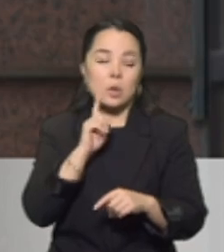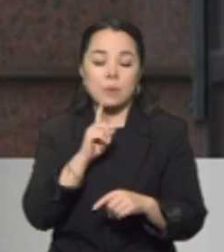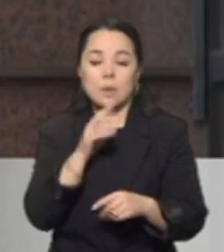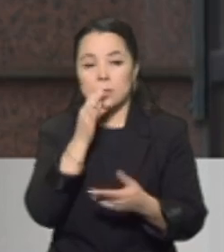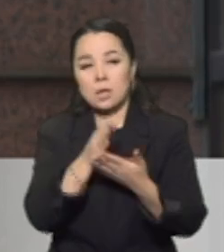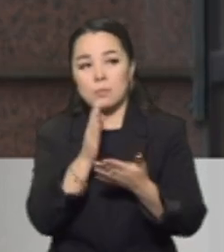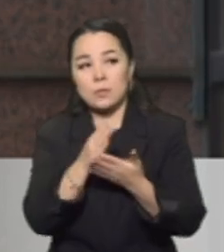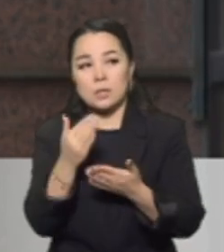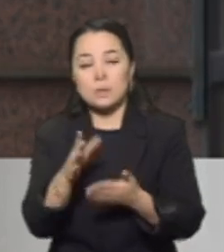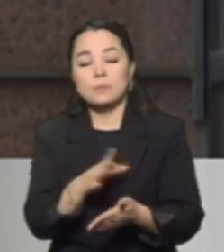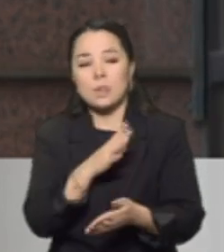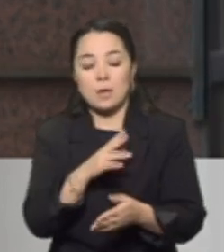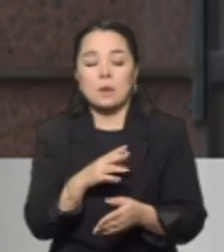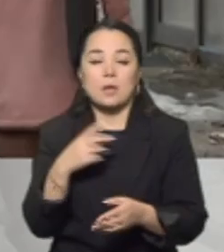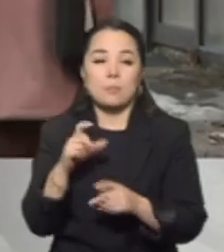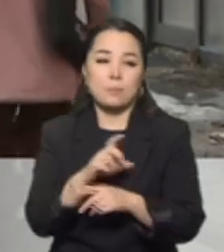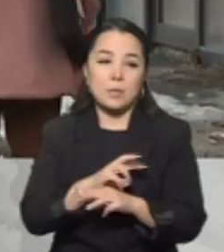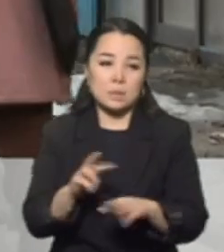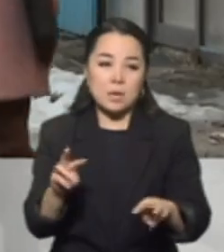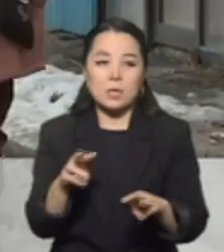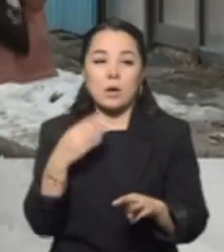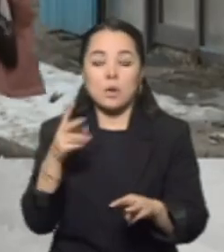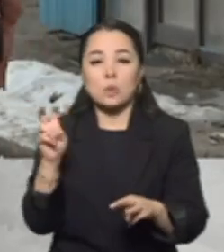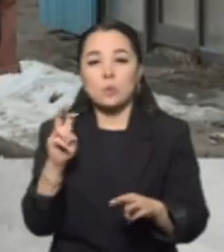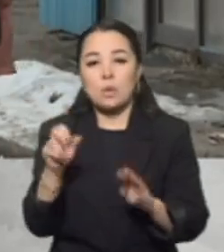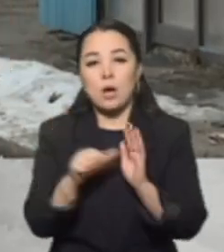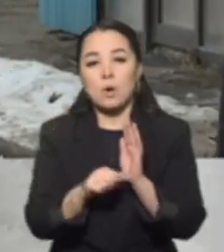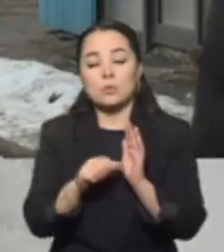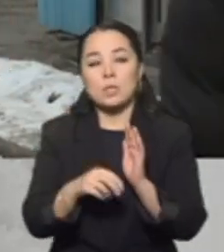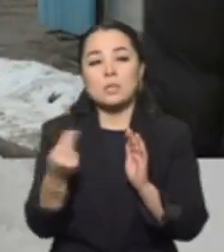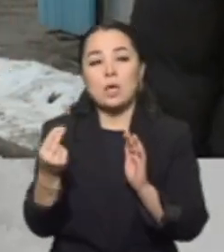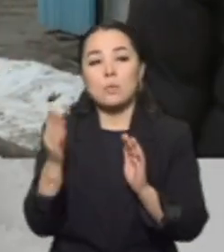болжайды. Экс-министр бір кезде доллар 600 теңге